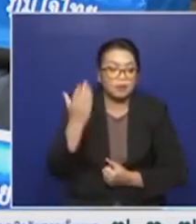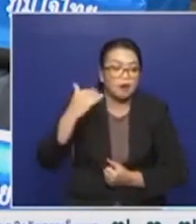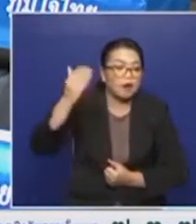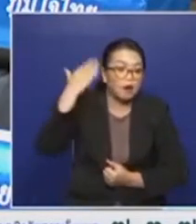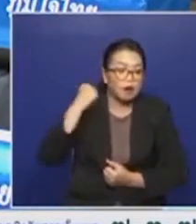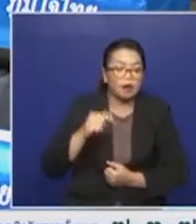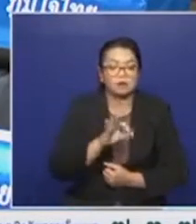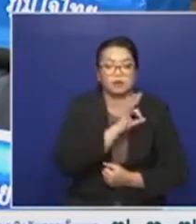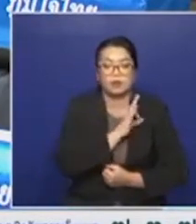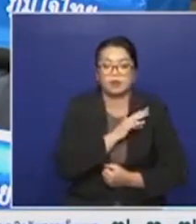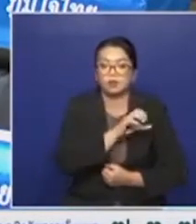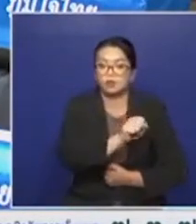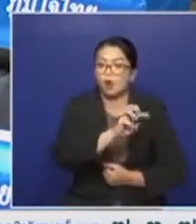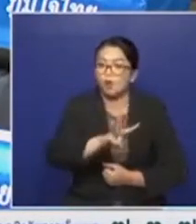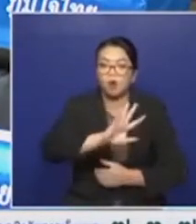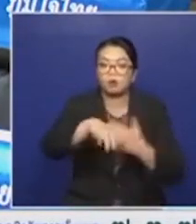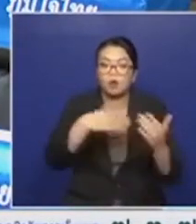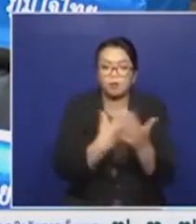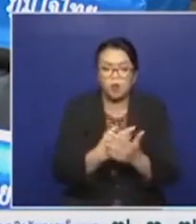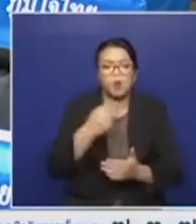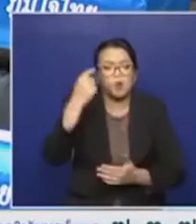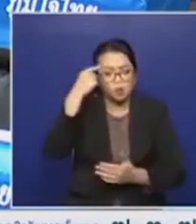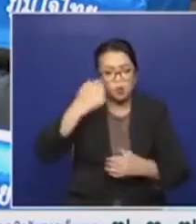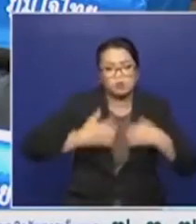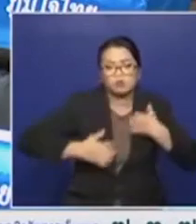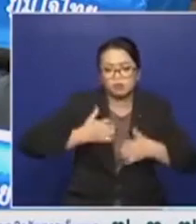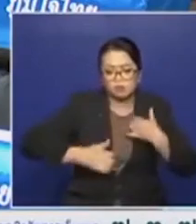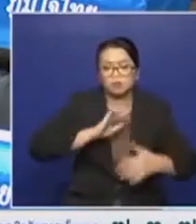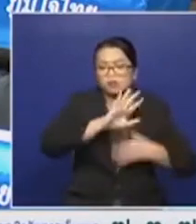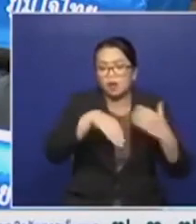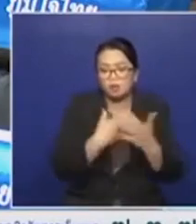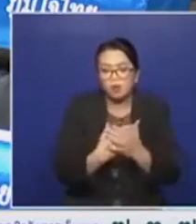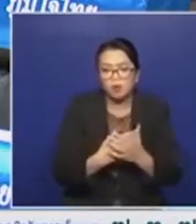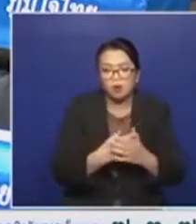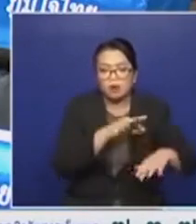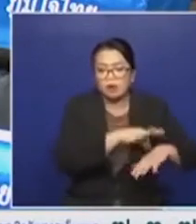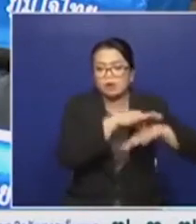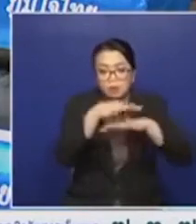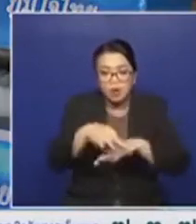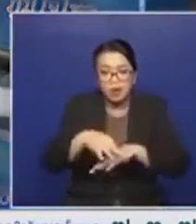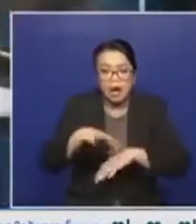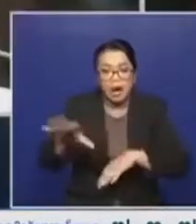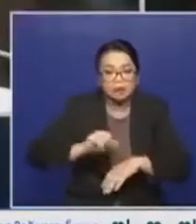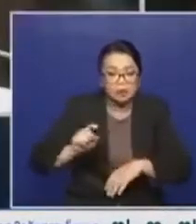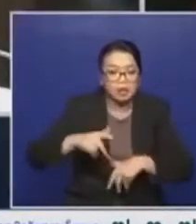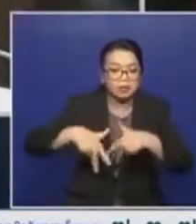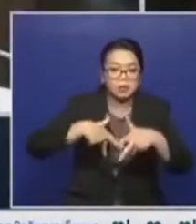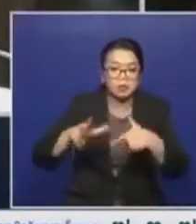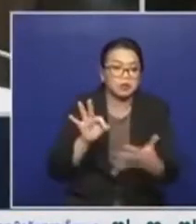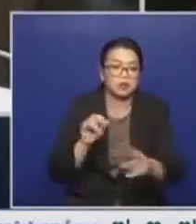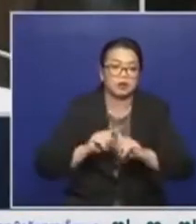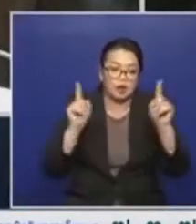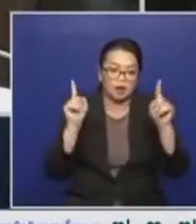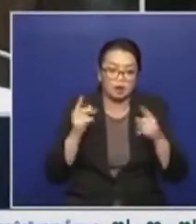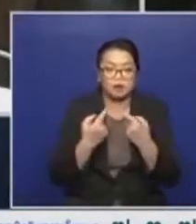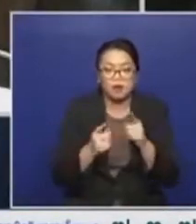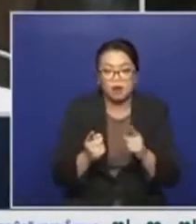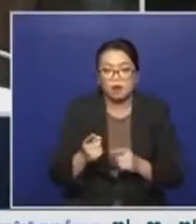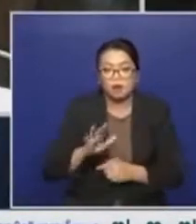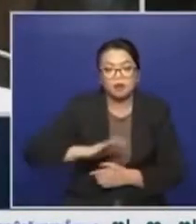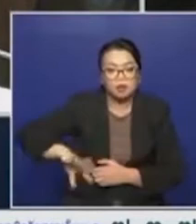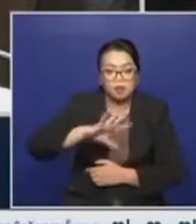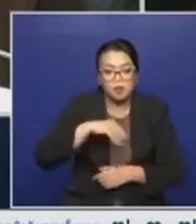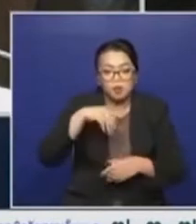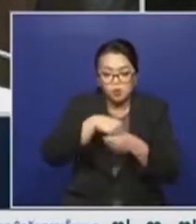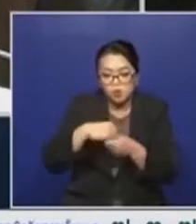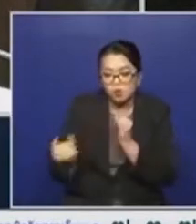มาผมทราบดีถึงความอึดอัดของท่านเนื่องจากว่าท่านไม่ได้มาจากประชาชนไม่ได้ทราบและอยู่